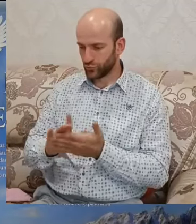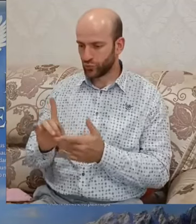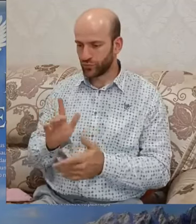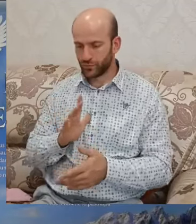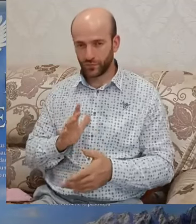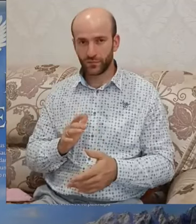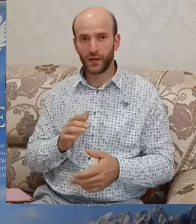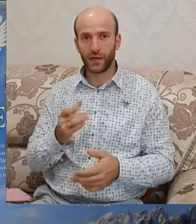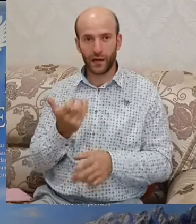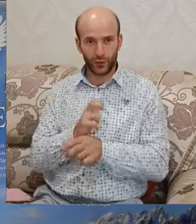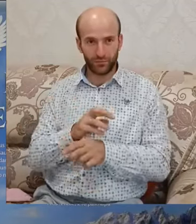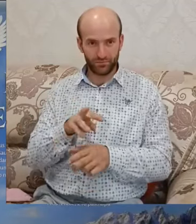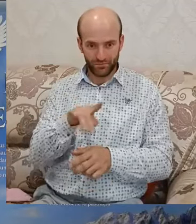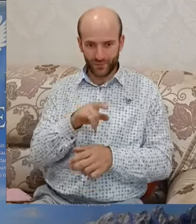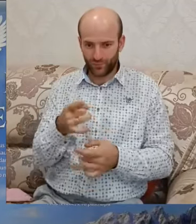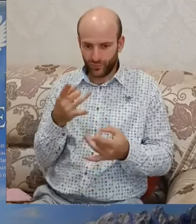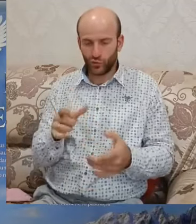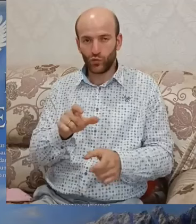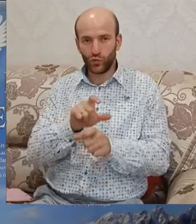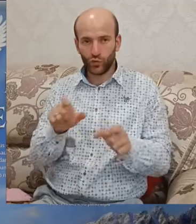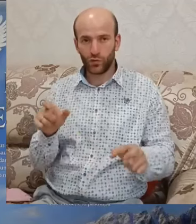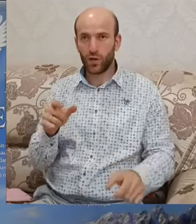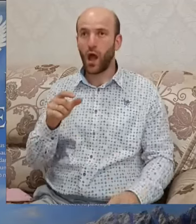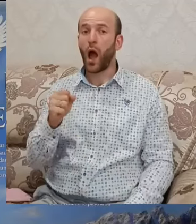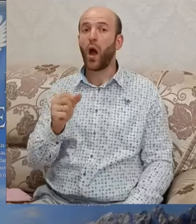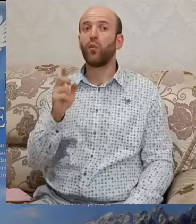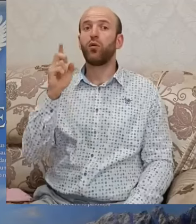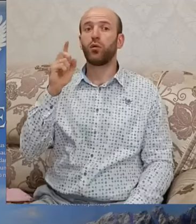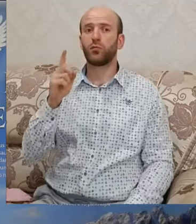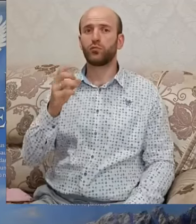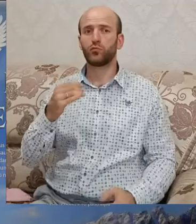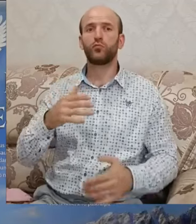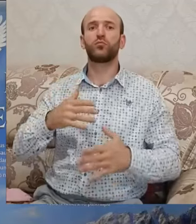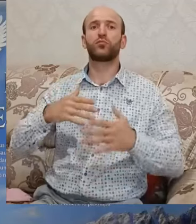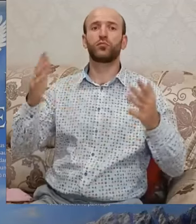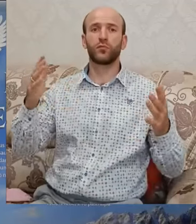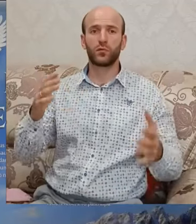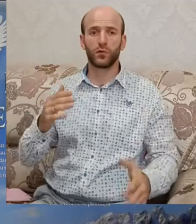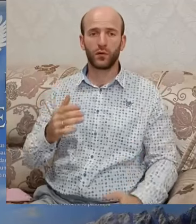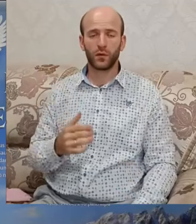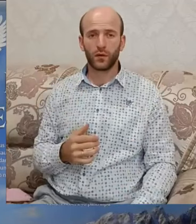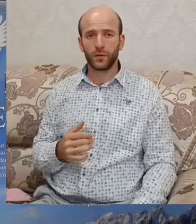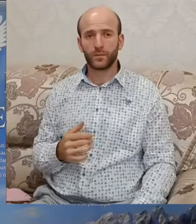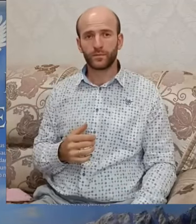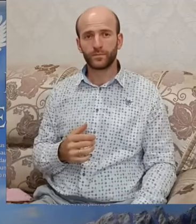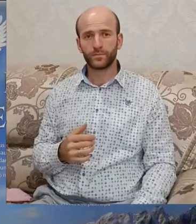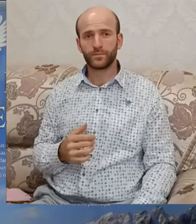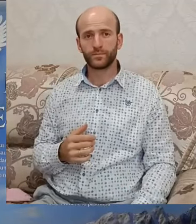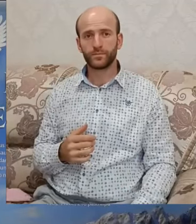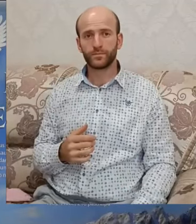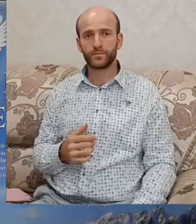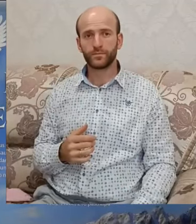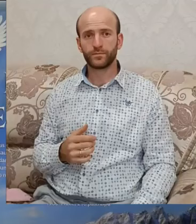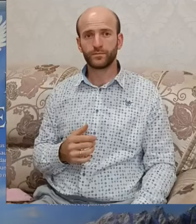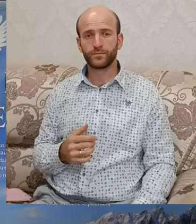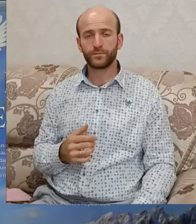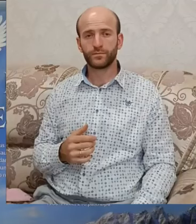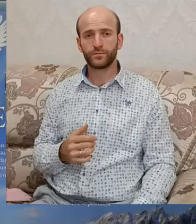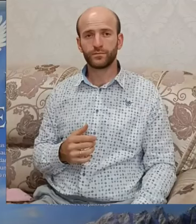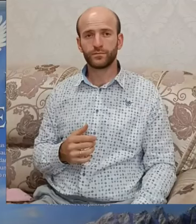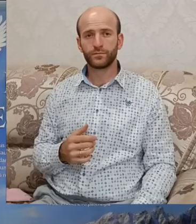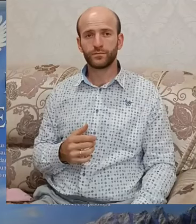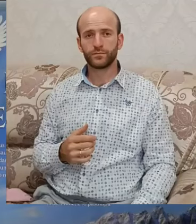люди. O Dievas, а Бог, jis niekada neleis, он никогда не позволит, kad jo žodis